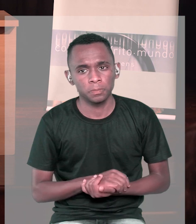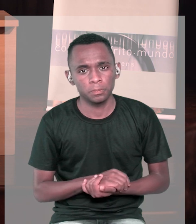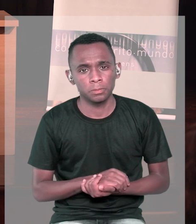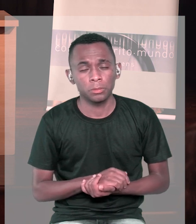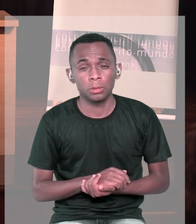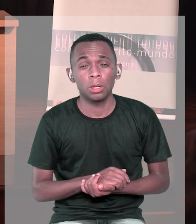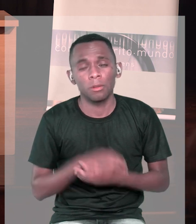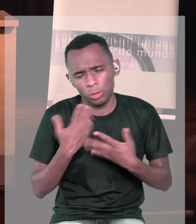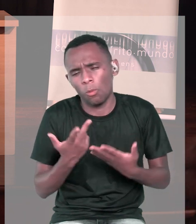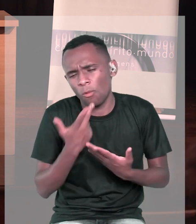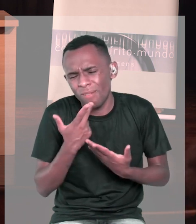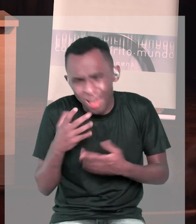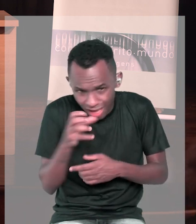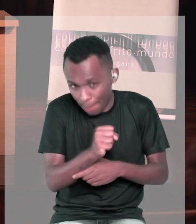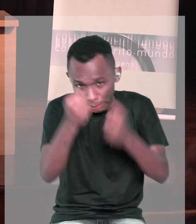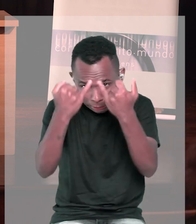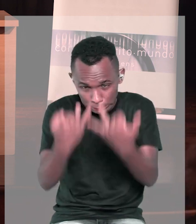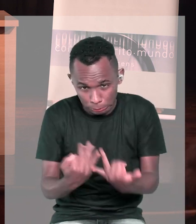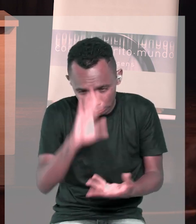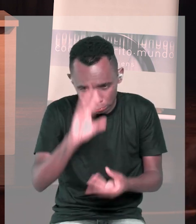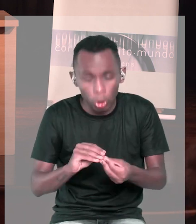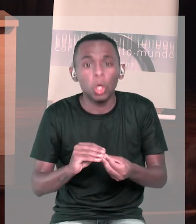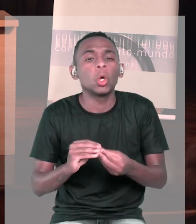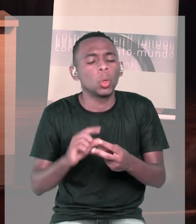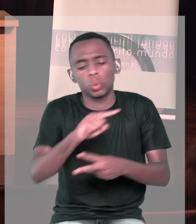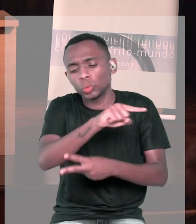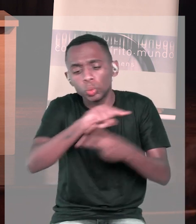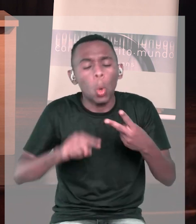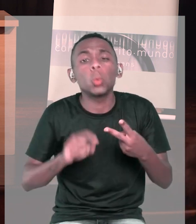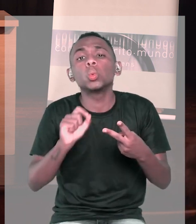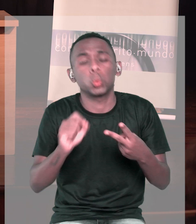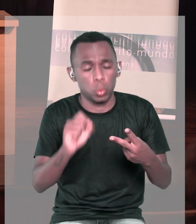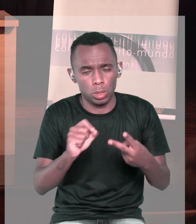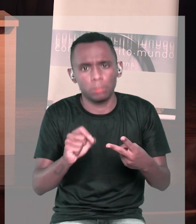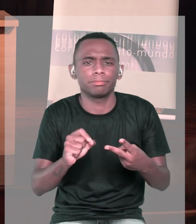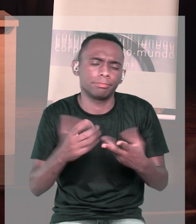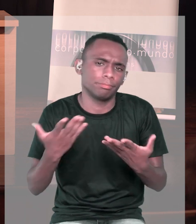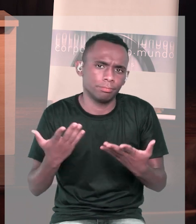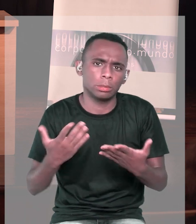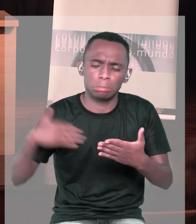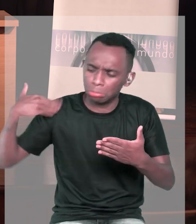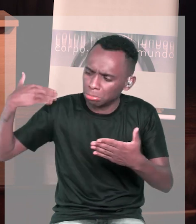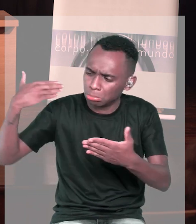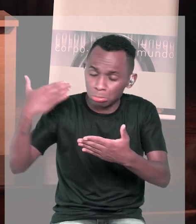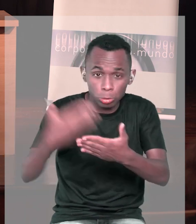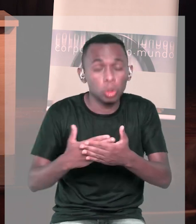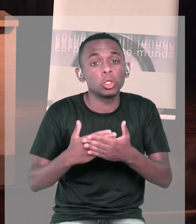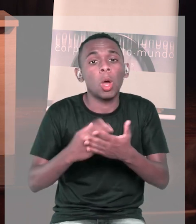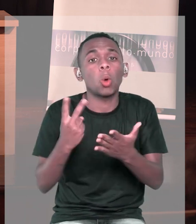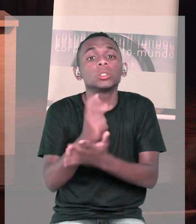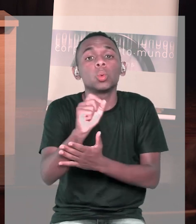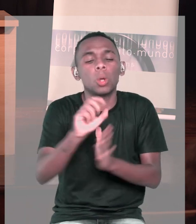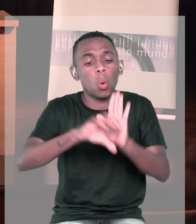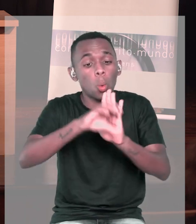Eu vou falar de uma forma muito rápida aqui, dois usos filosóficos. Na história da filosofia, por duas vezes o